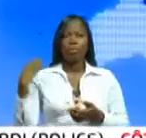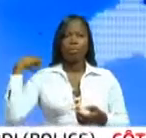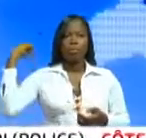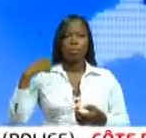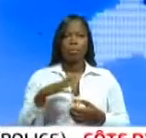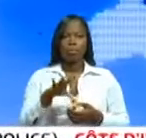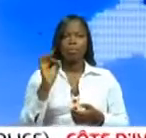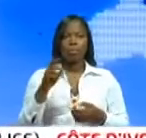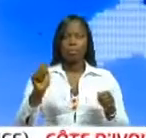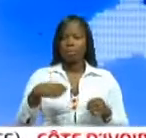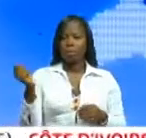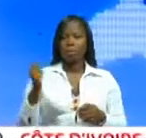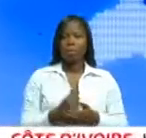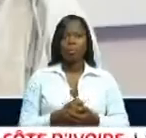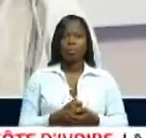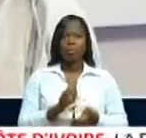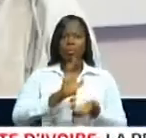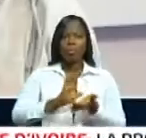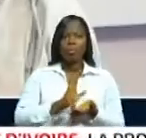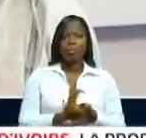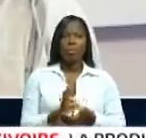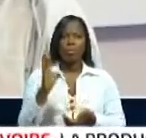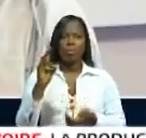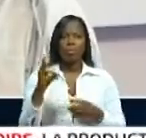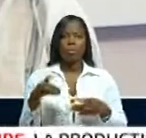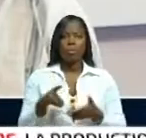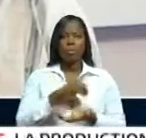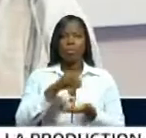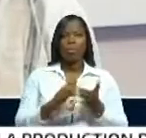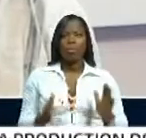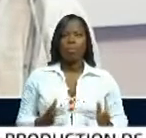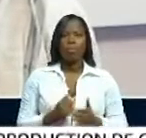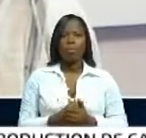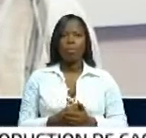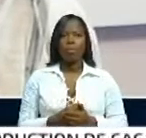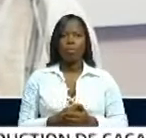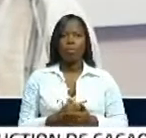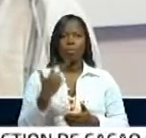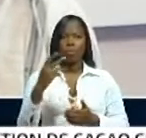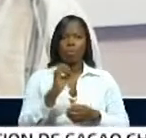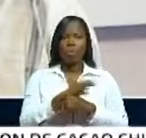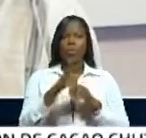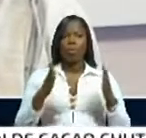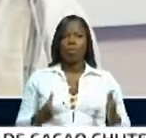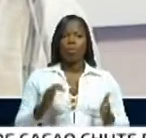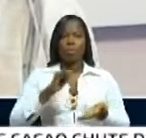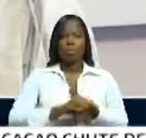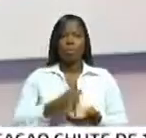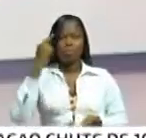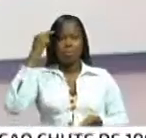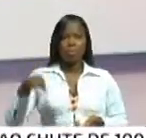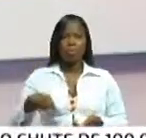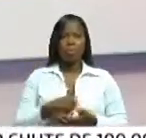vous normal que le département de dakar qui compte sept députés depuis savoir que trois conseils ah oui je pense que